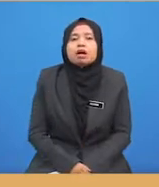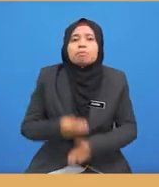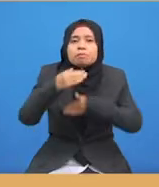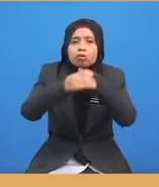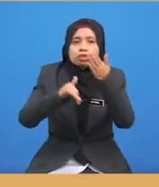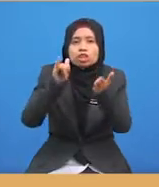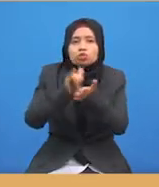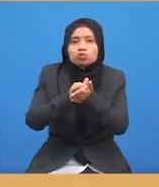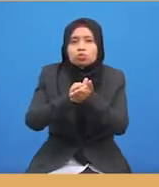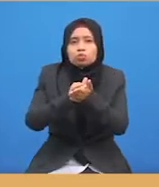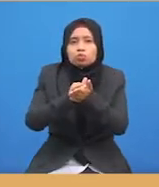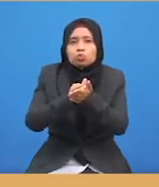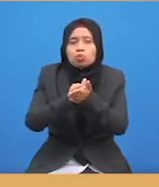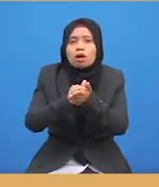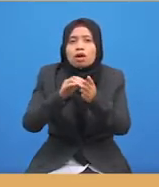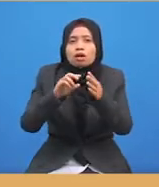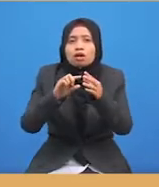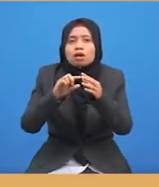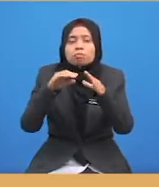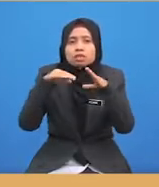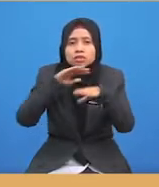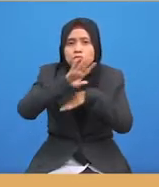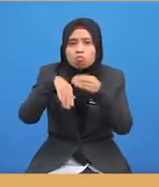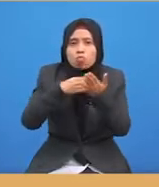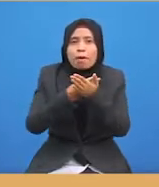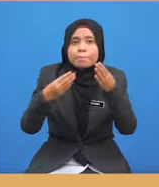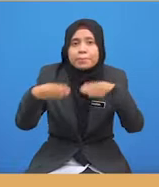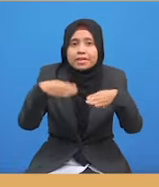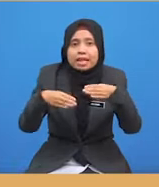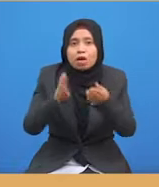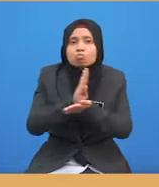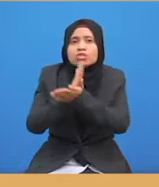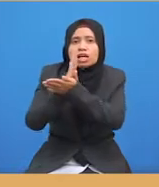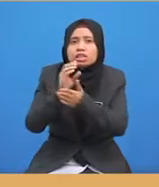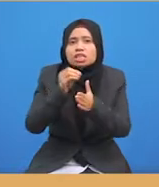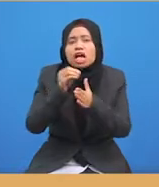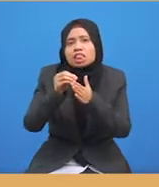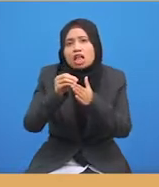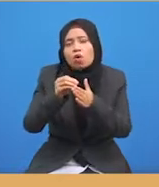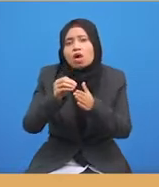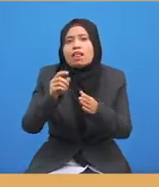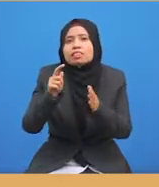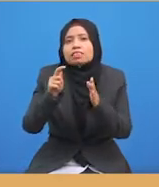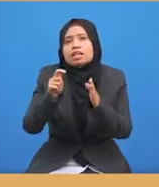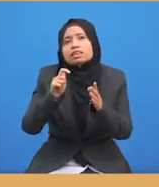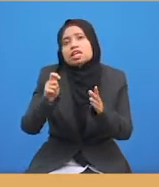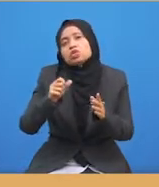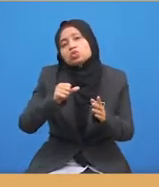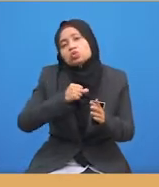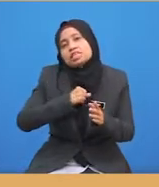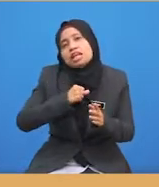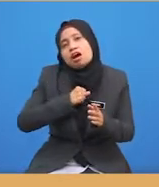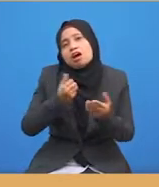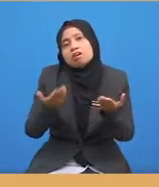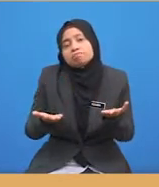tersebut merangkumi bidang kebudayaan atau ketatasusilaan. Satu markah.